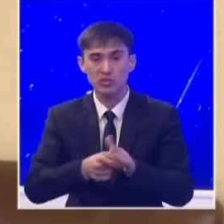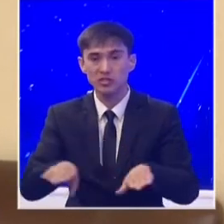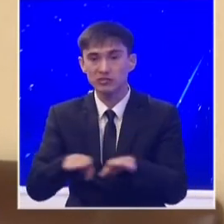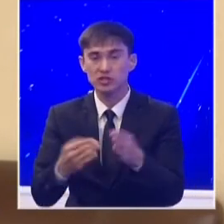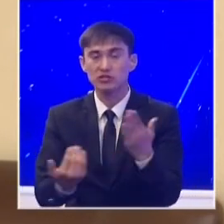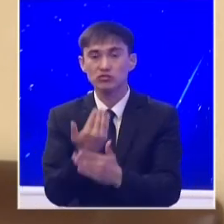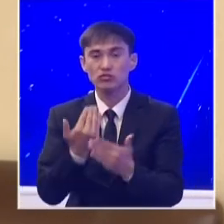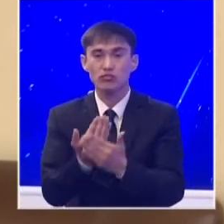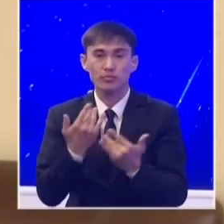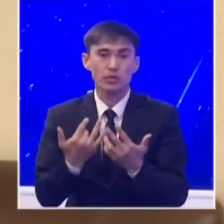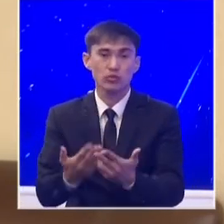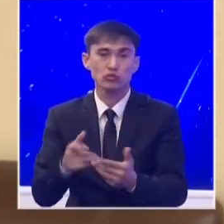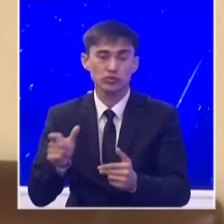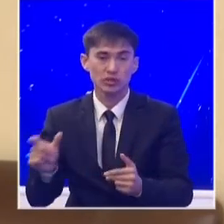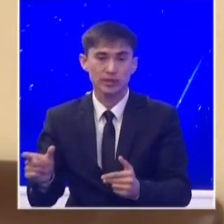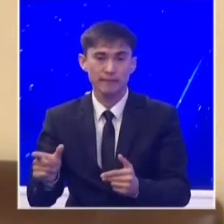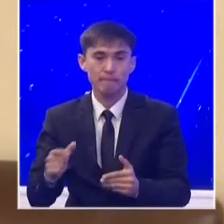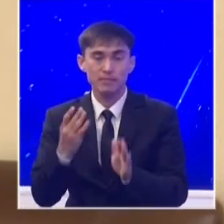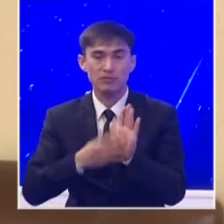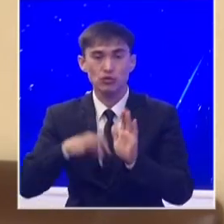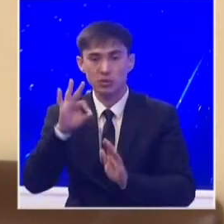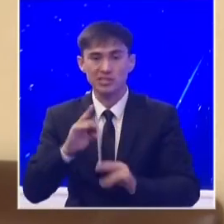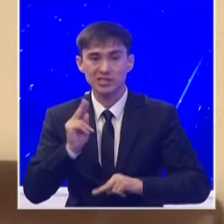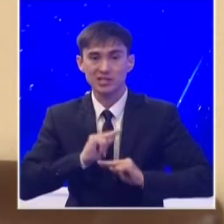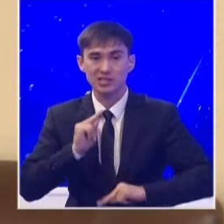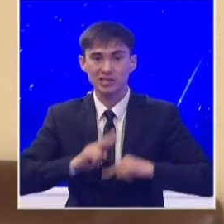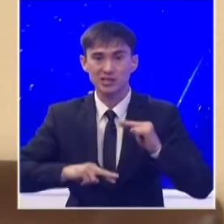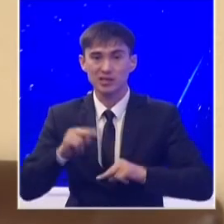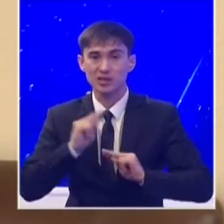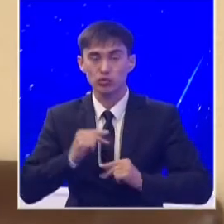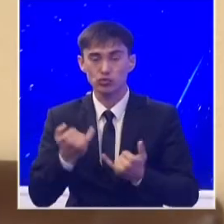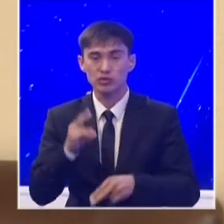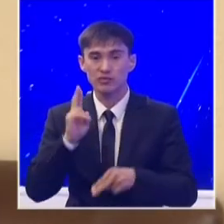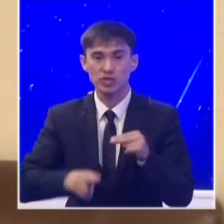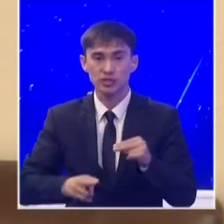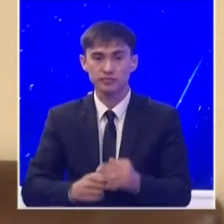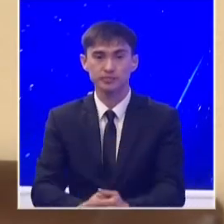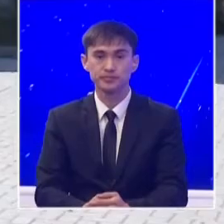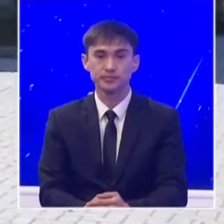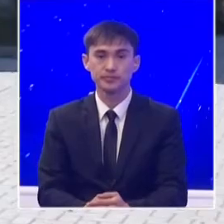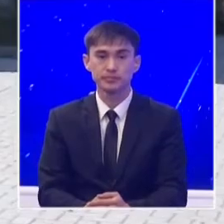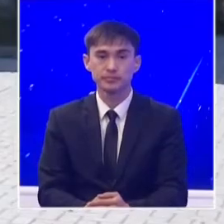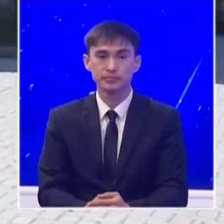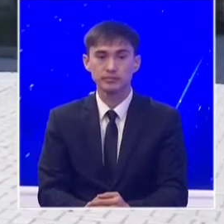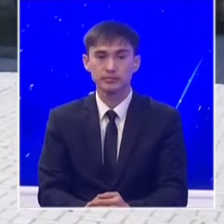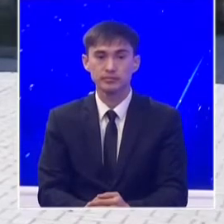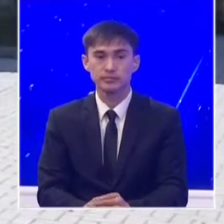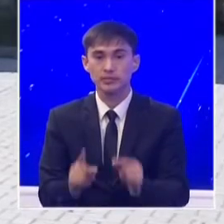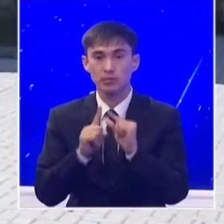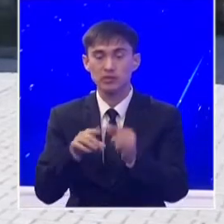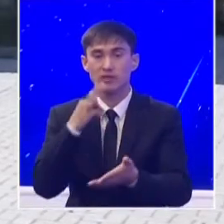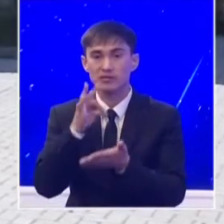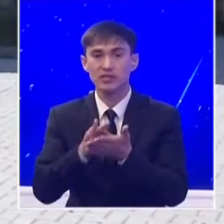современному запросу зрителя 90 процентов строительных работ на сегодня уже завершены по словам